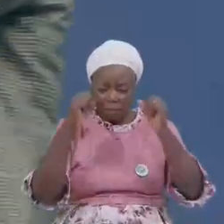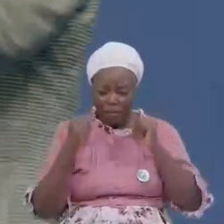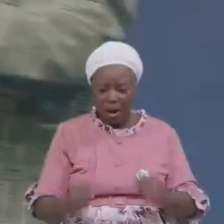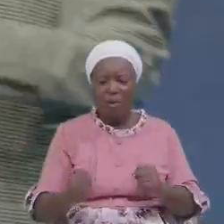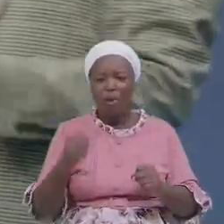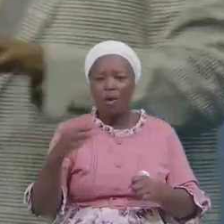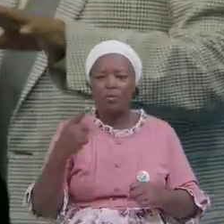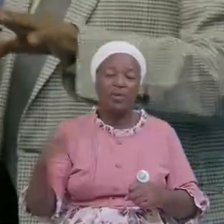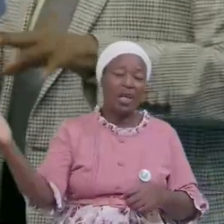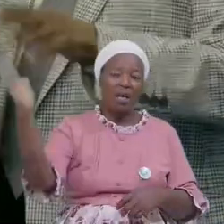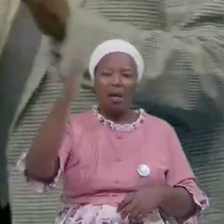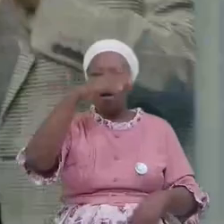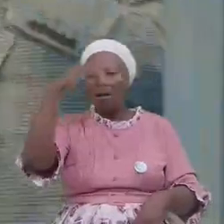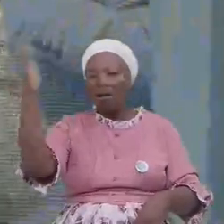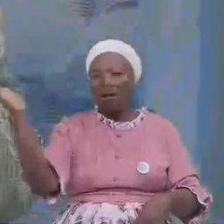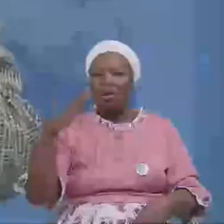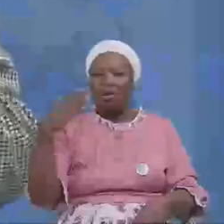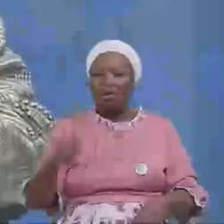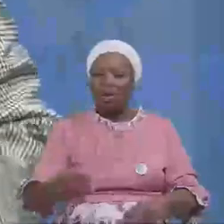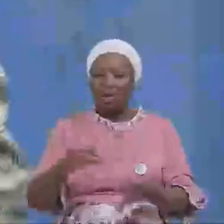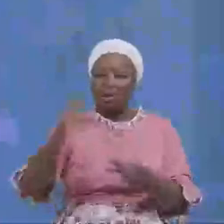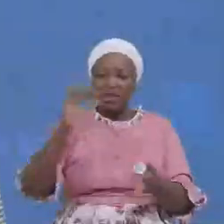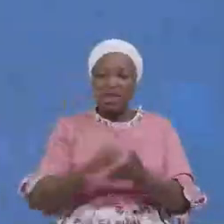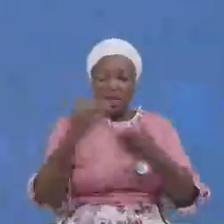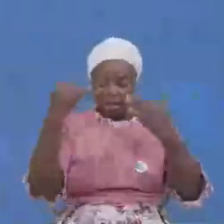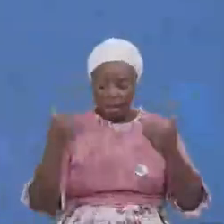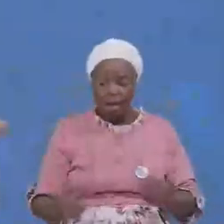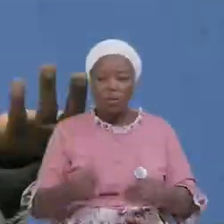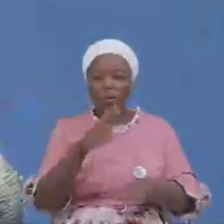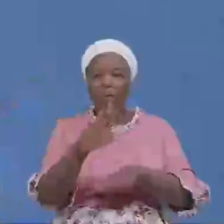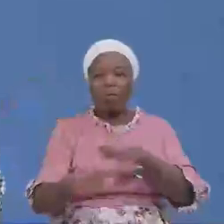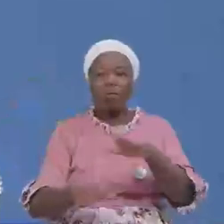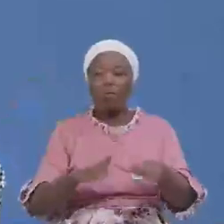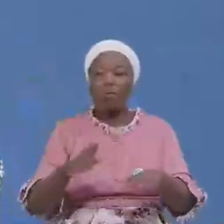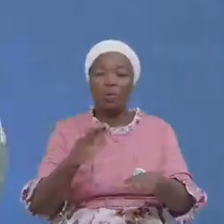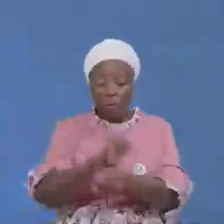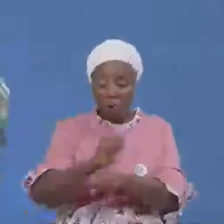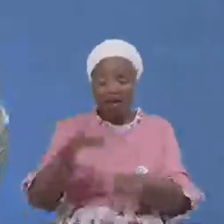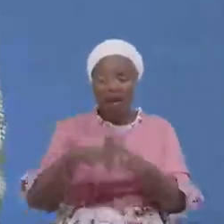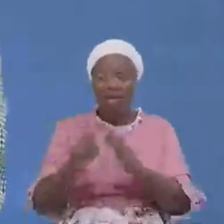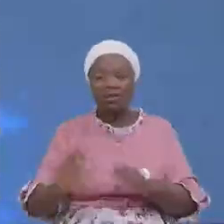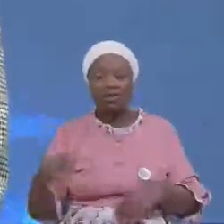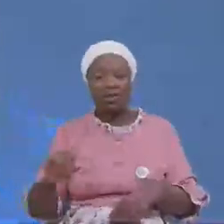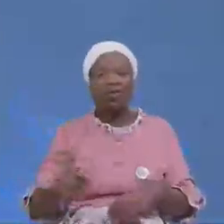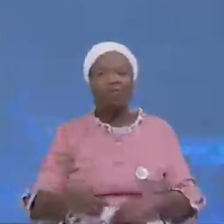le prince de la puissance de l'air, de l'esprit qui agit maintenant dans les fils de la rébellion.